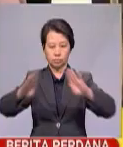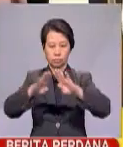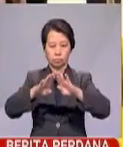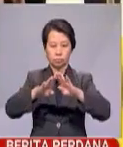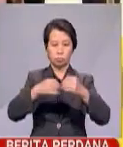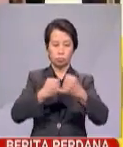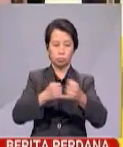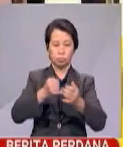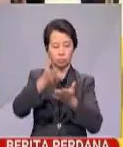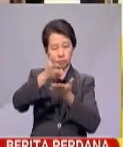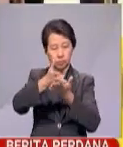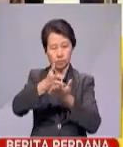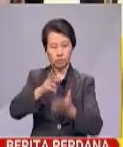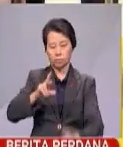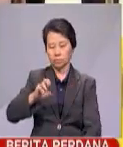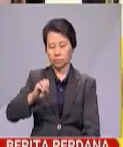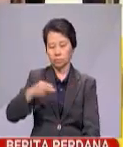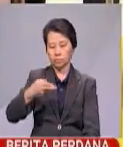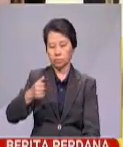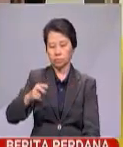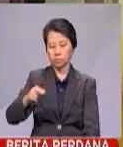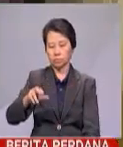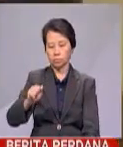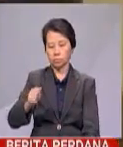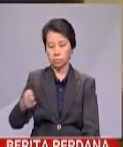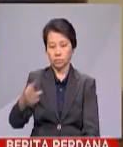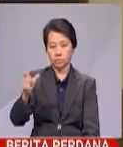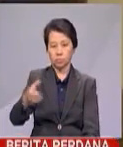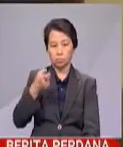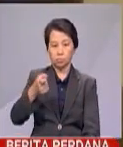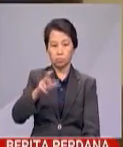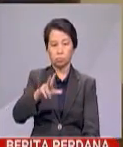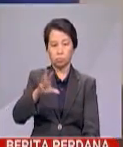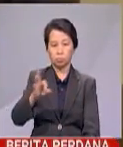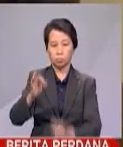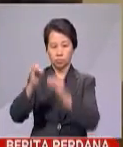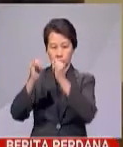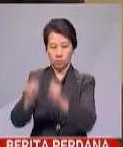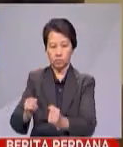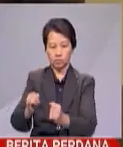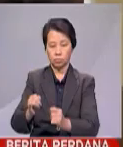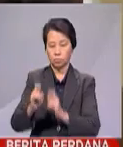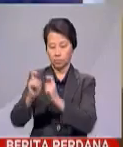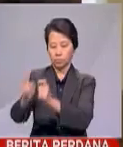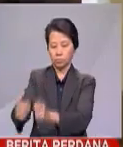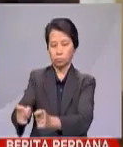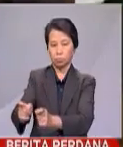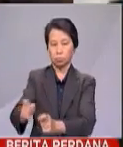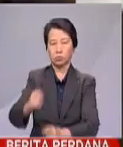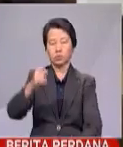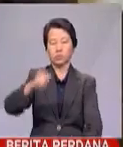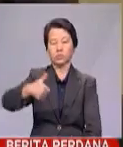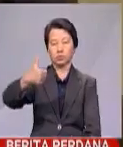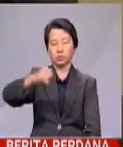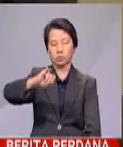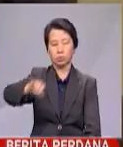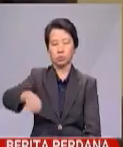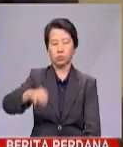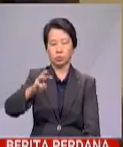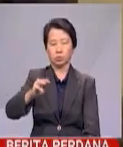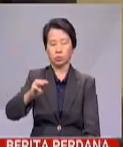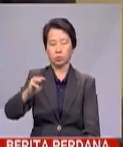Semasa Jabatan Penyiaran Cik Rohana Cik Omar merupakan antara 39 individu yang menerima anugerah Johan Mahkota